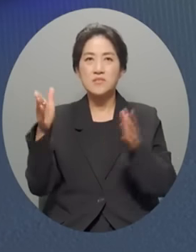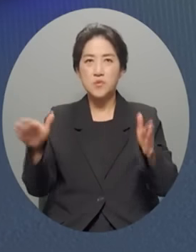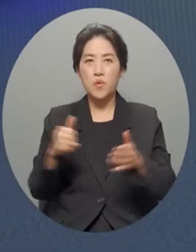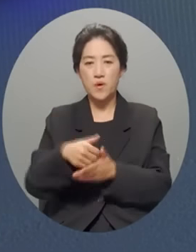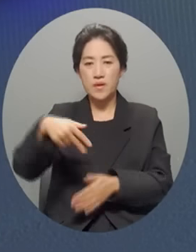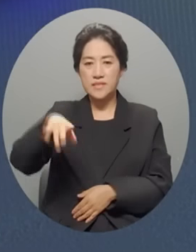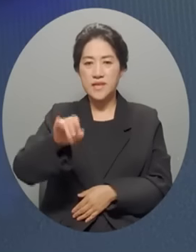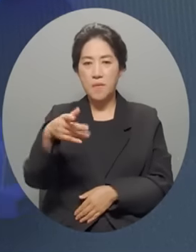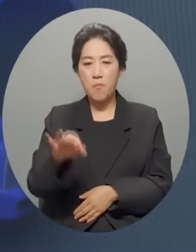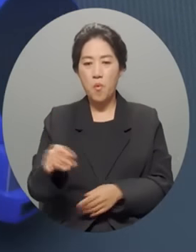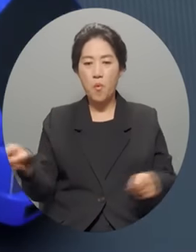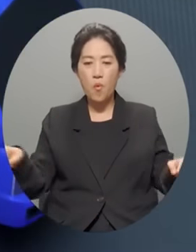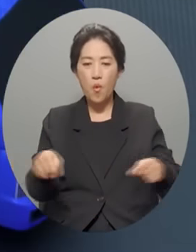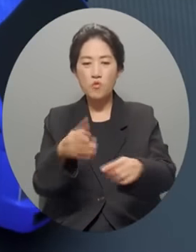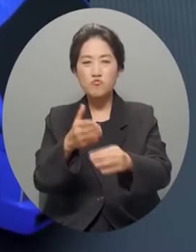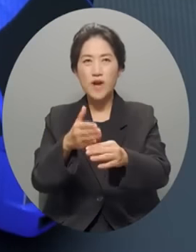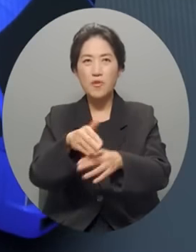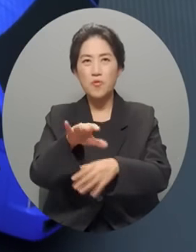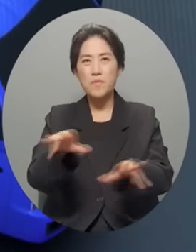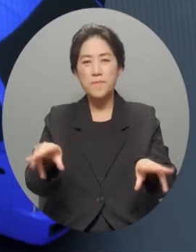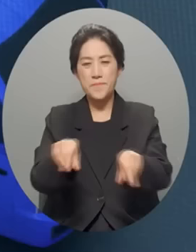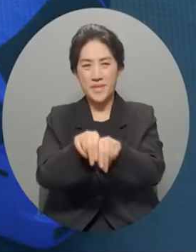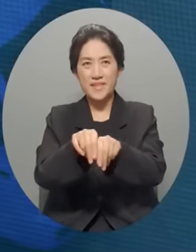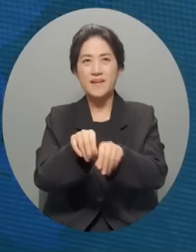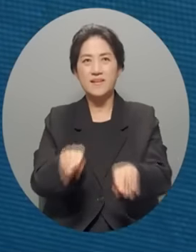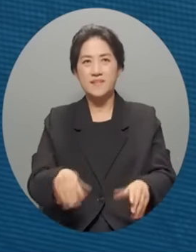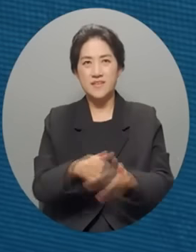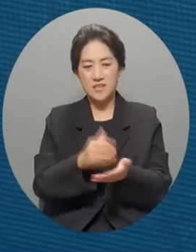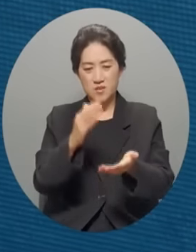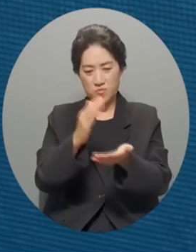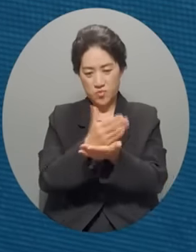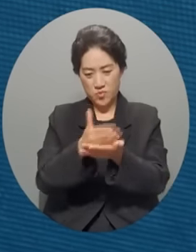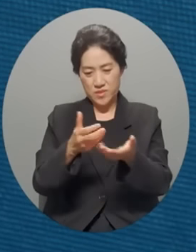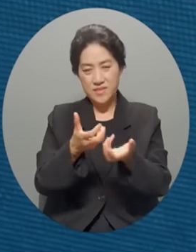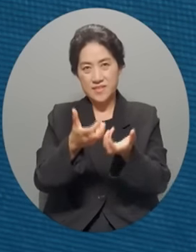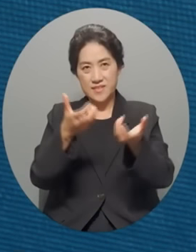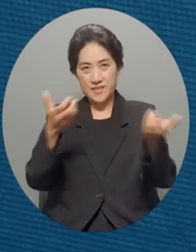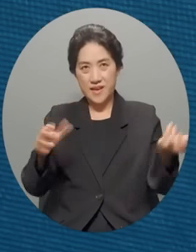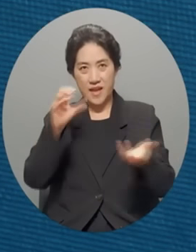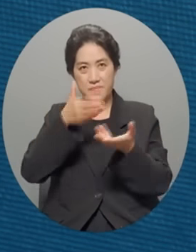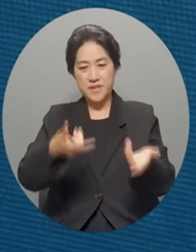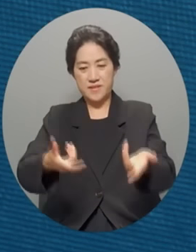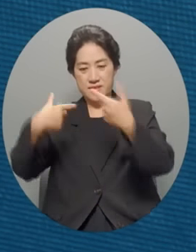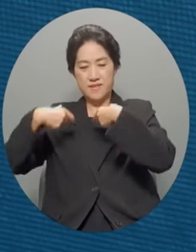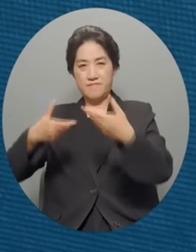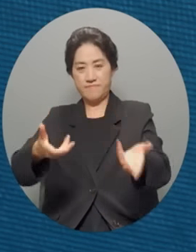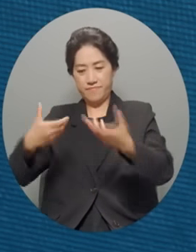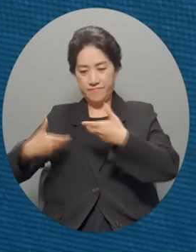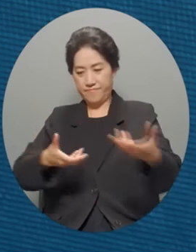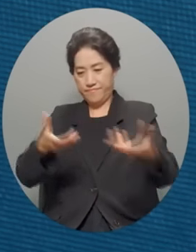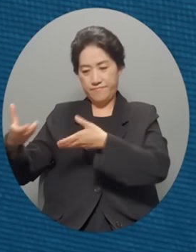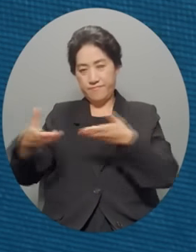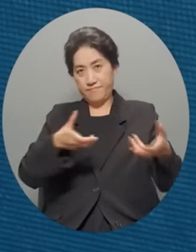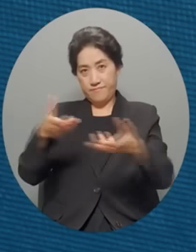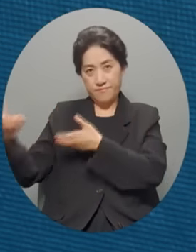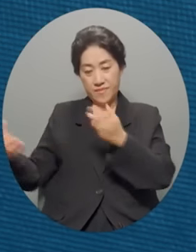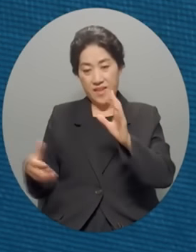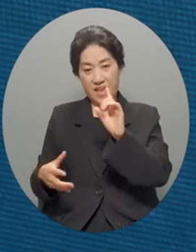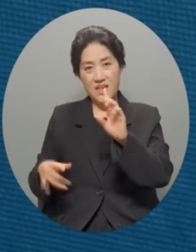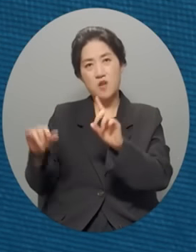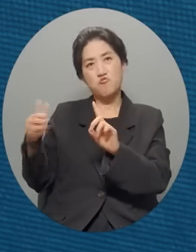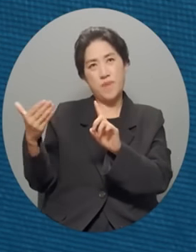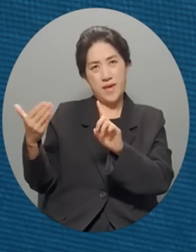상봉동 중간쯤에서 만났습니다. 할당된 물량 일부를 알바 차량으로 옮겨 실었습니다. 한 개당